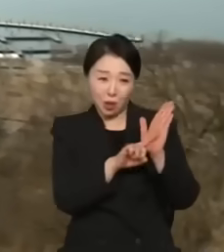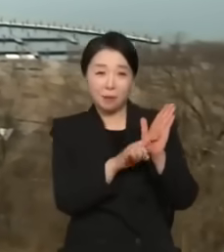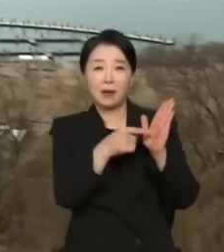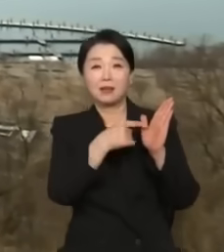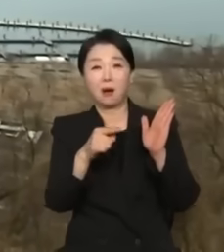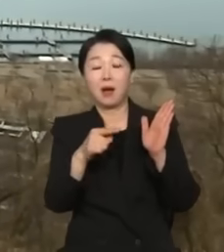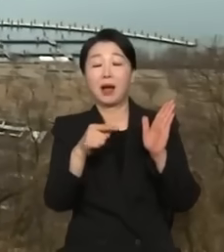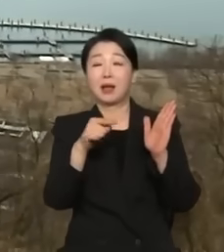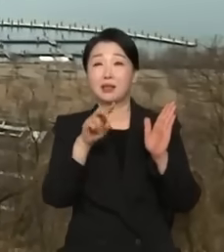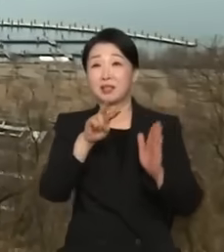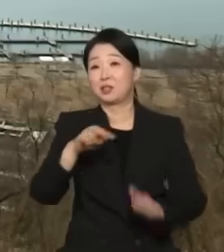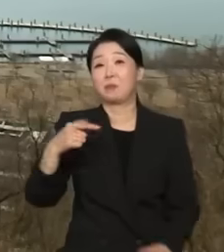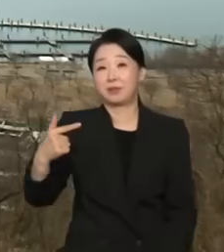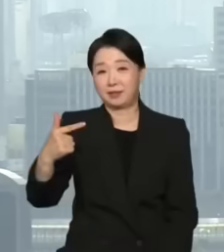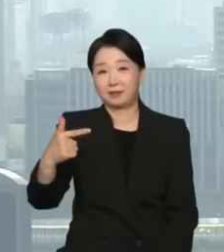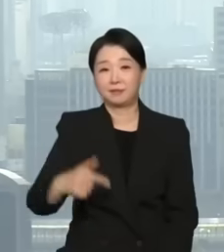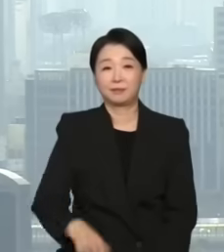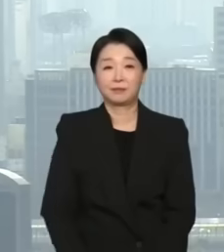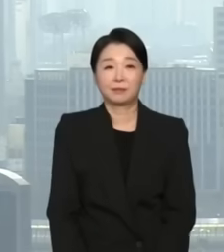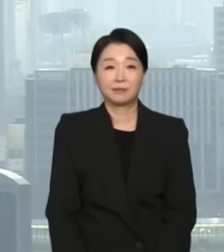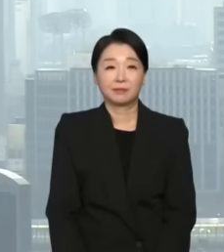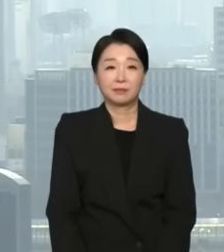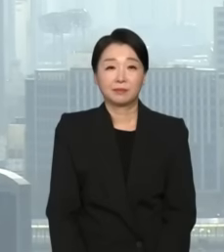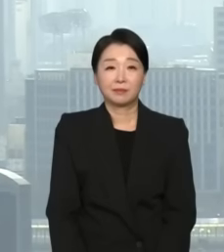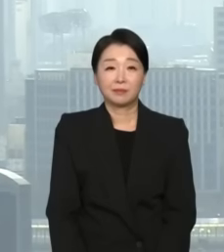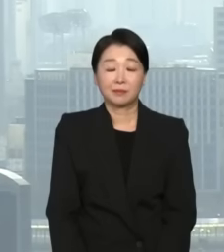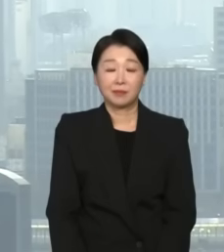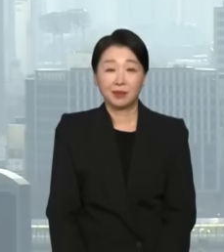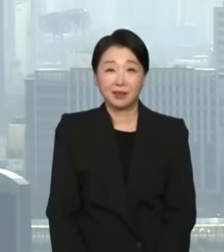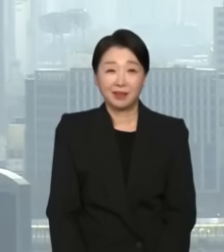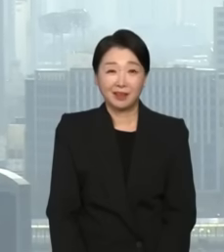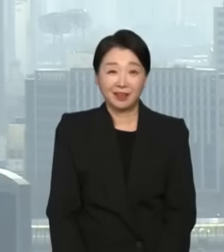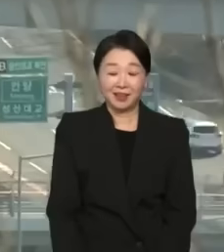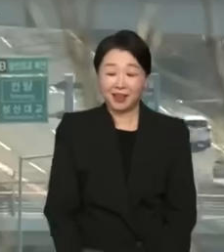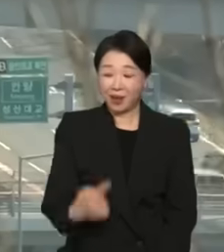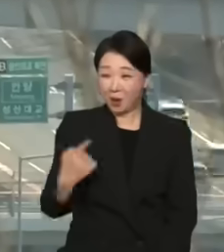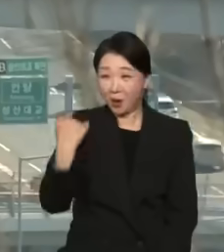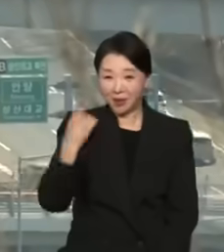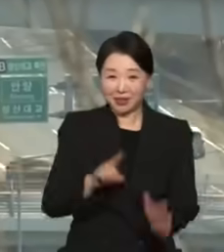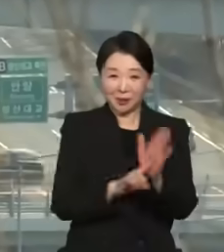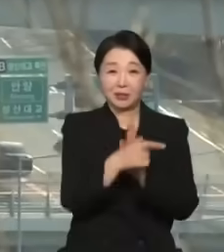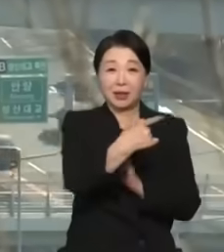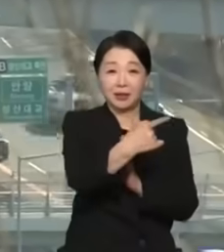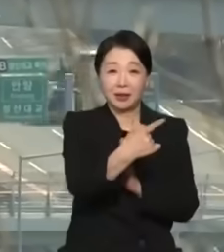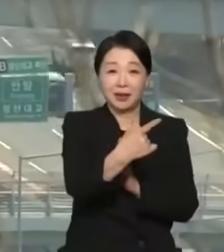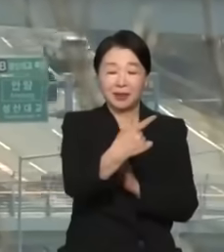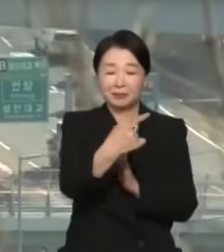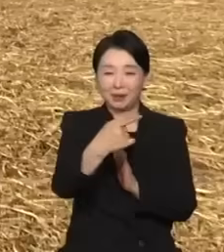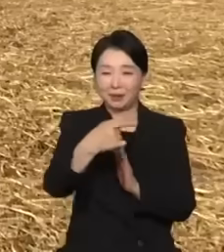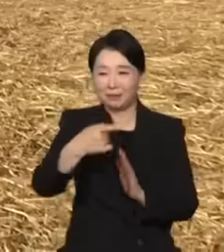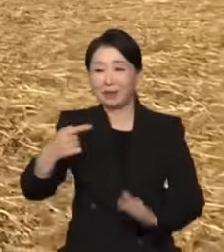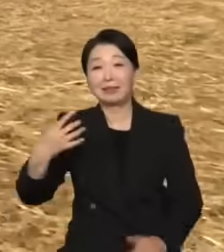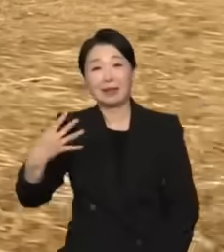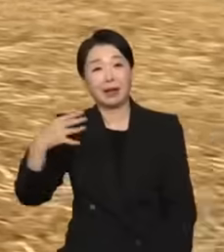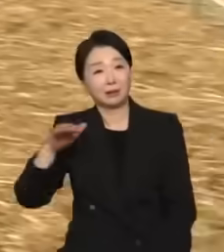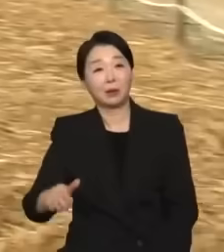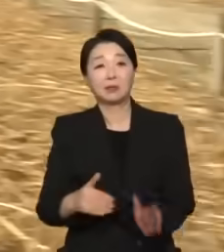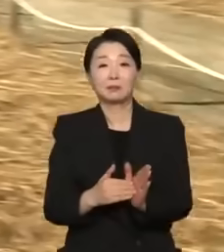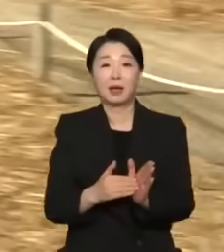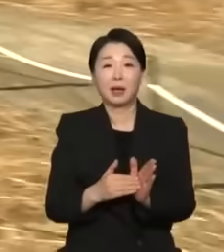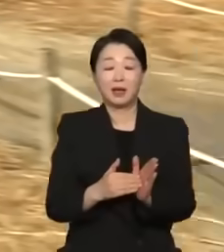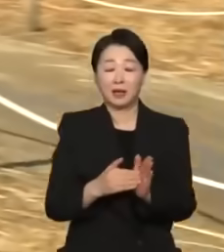영하 2.7도를 기록했습니다. 1도를 넘던 어제보다 4도 가까이 떨어졌습니다.